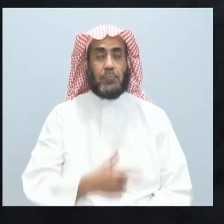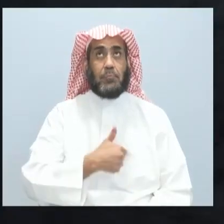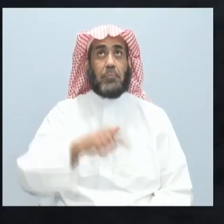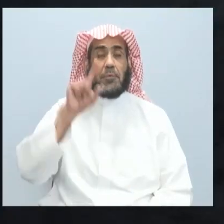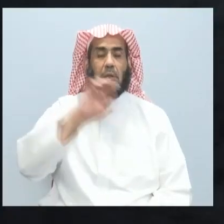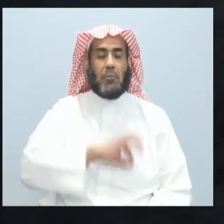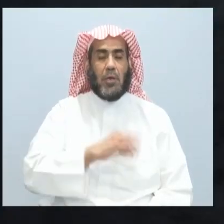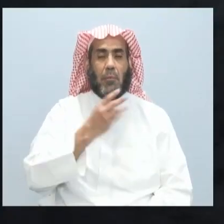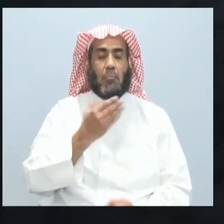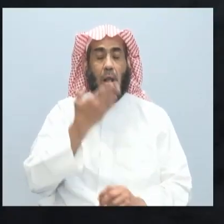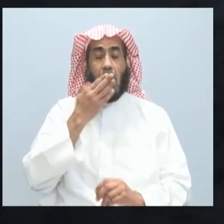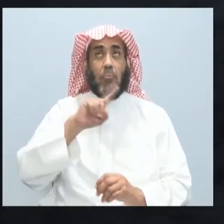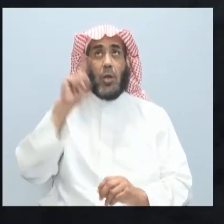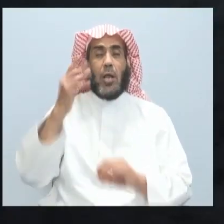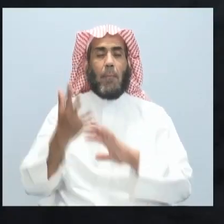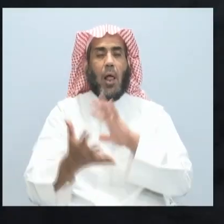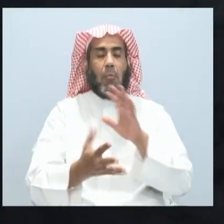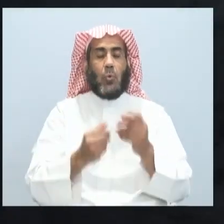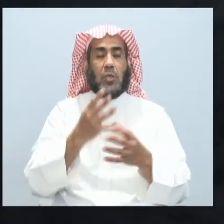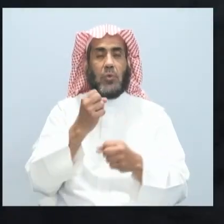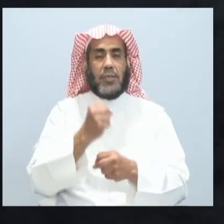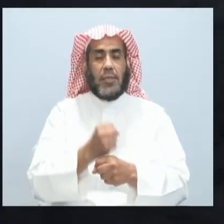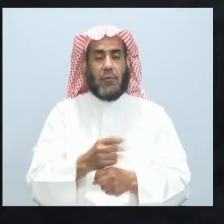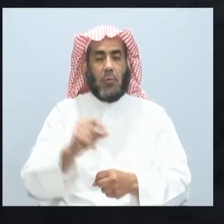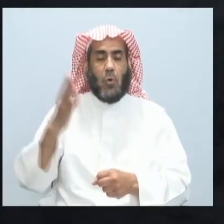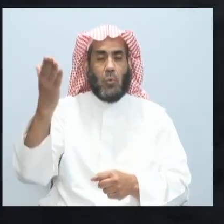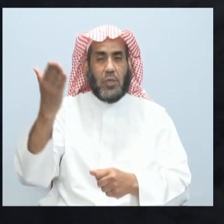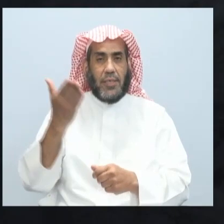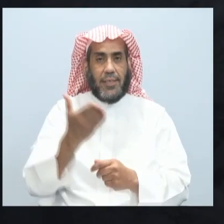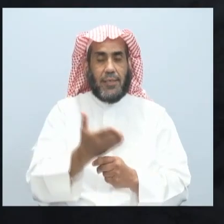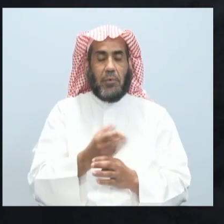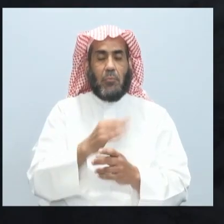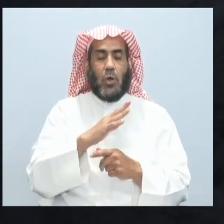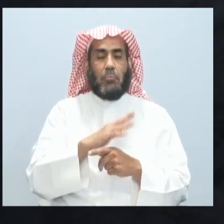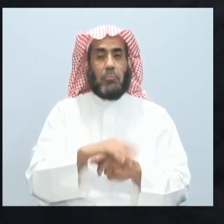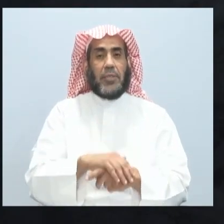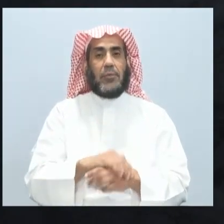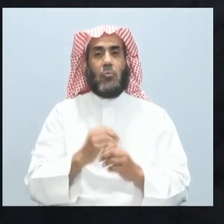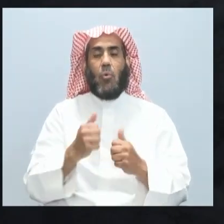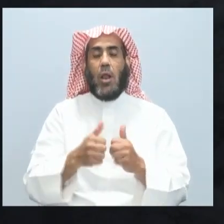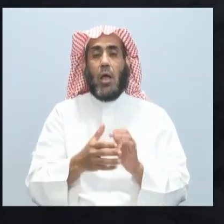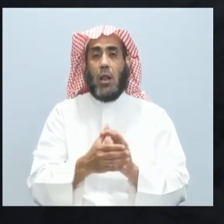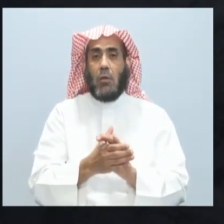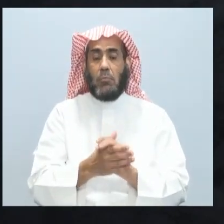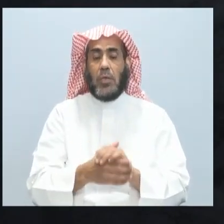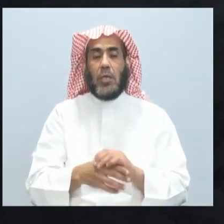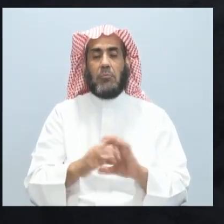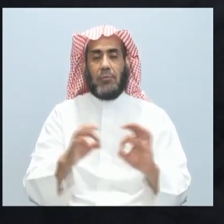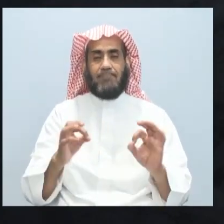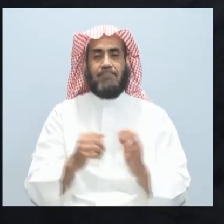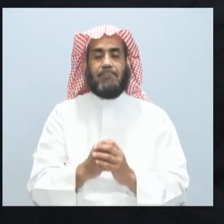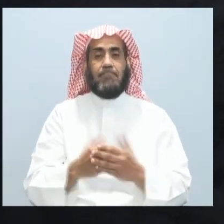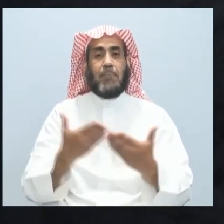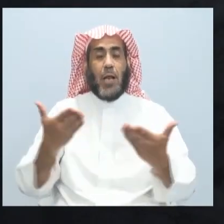بسم الله الرحمن الرحيم الحمد لله رب العالمين والصلاه والسلام على اشرف الانبياء والمرسلين نبينا محمد وعلى اله وصحبه